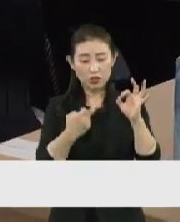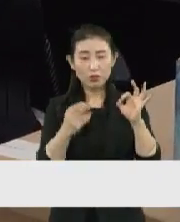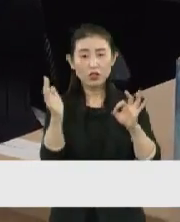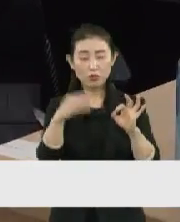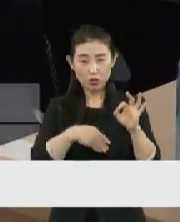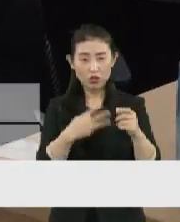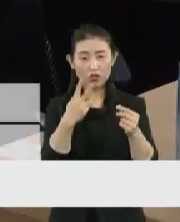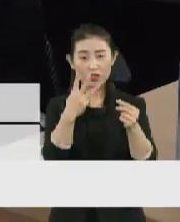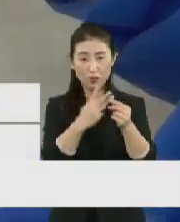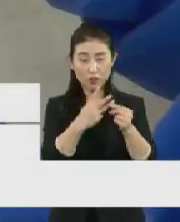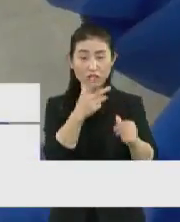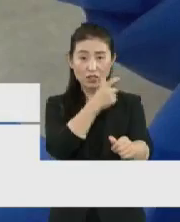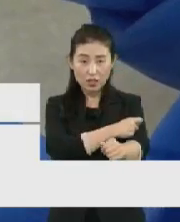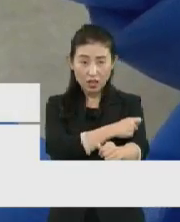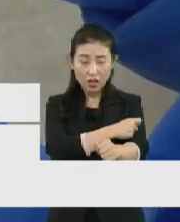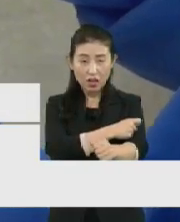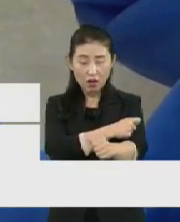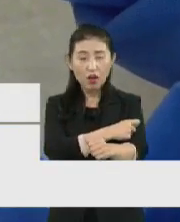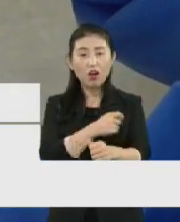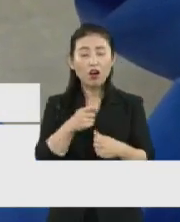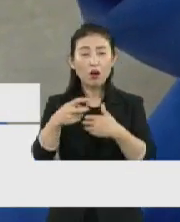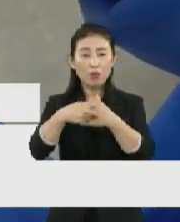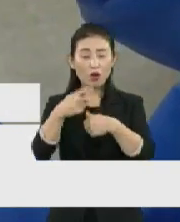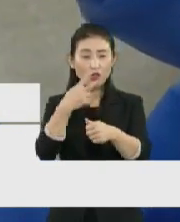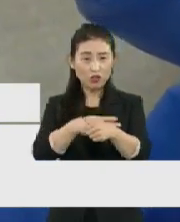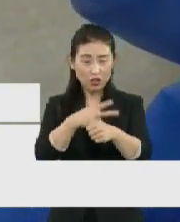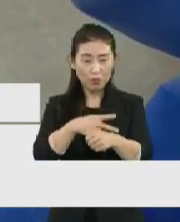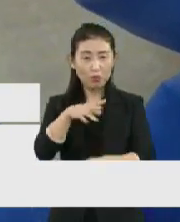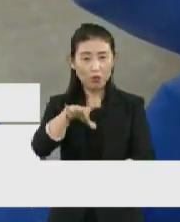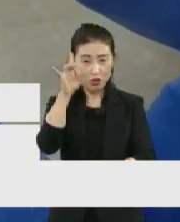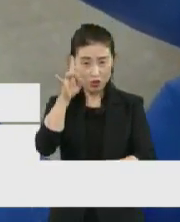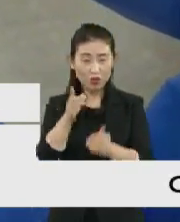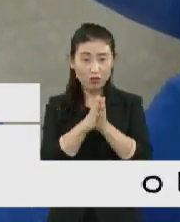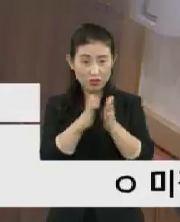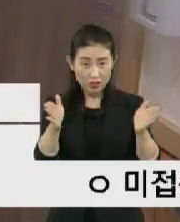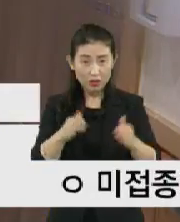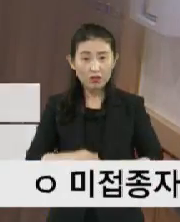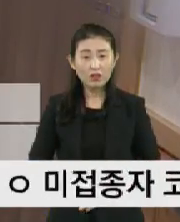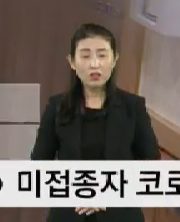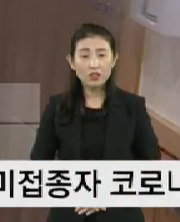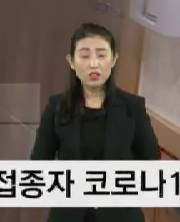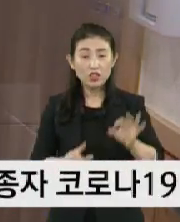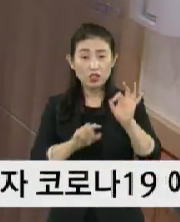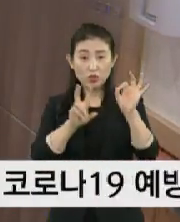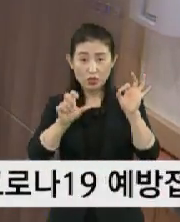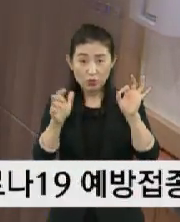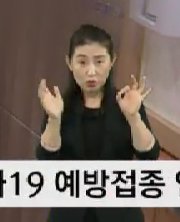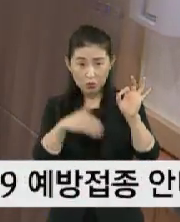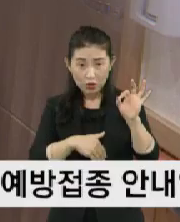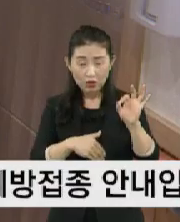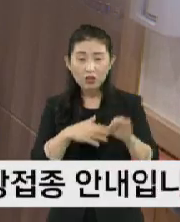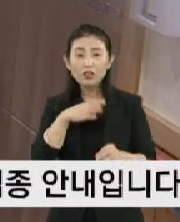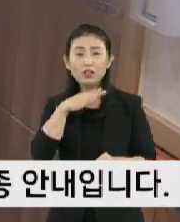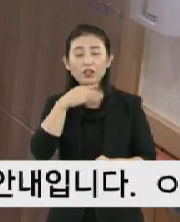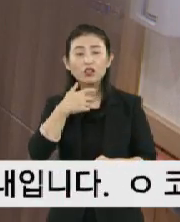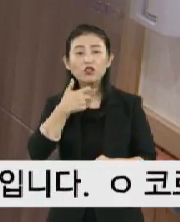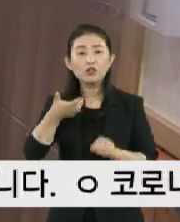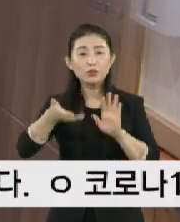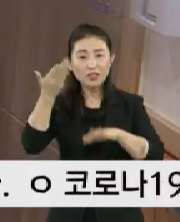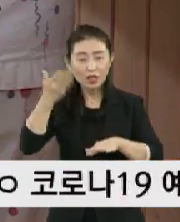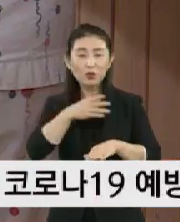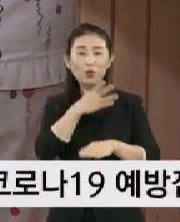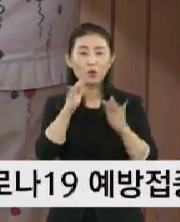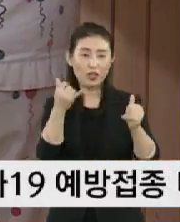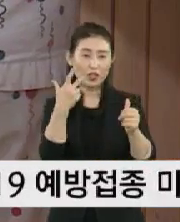시작된 부스터샷의 경우 감염병 전담병원 의료진의 추가 접종이 진행 중으로 25일부터는 60세 이상